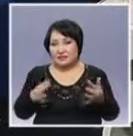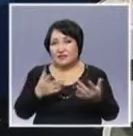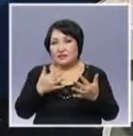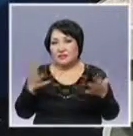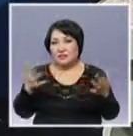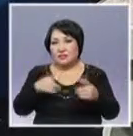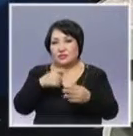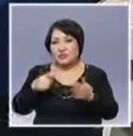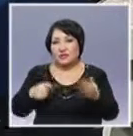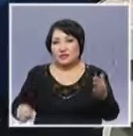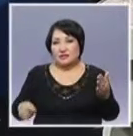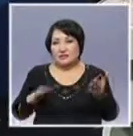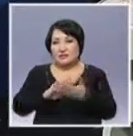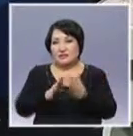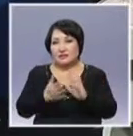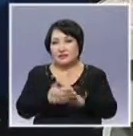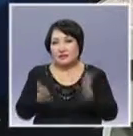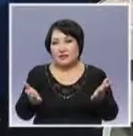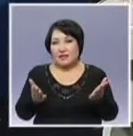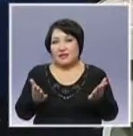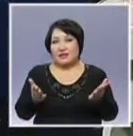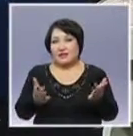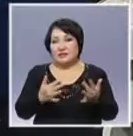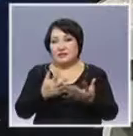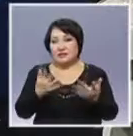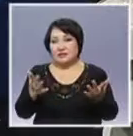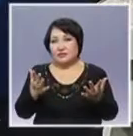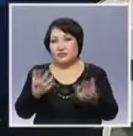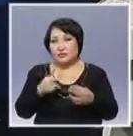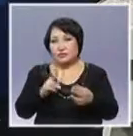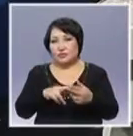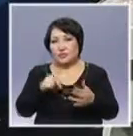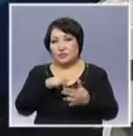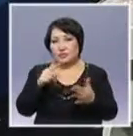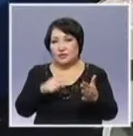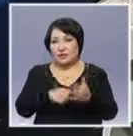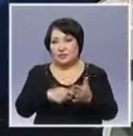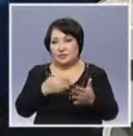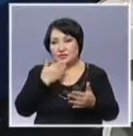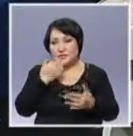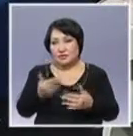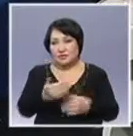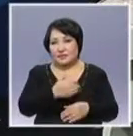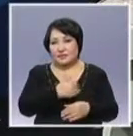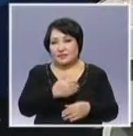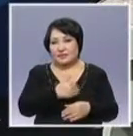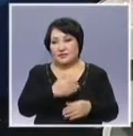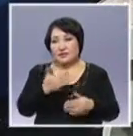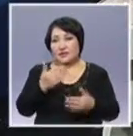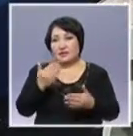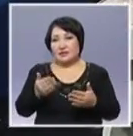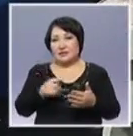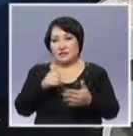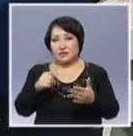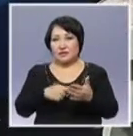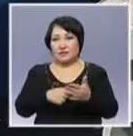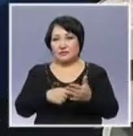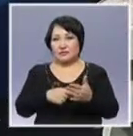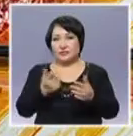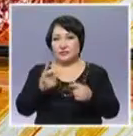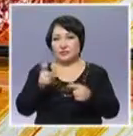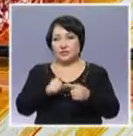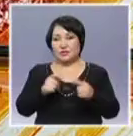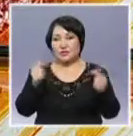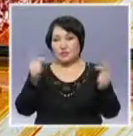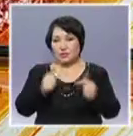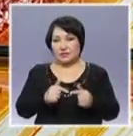бұл қандай сол туралы біз сұрақ қояйық деп едік. Сұрағыңыз түсінікті. Өте орынды сұрақ.